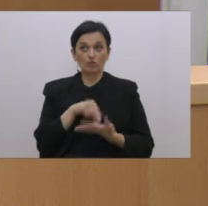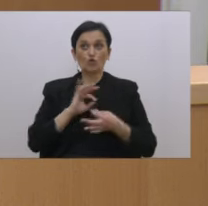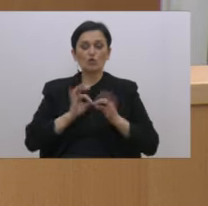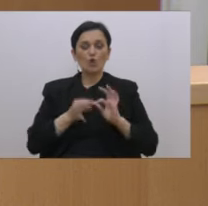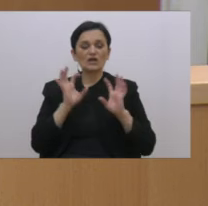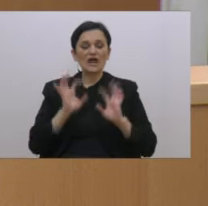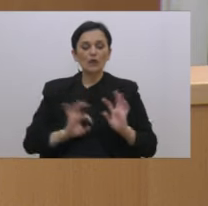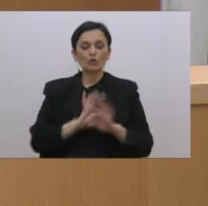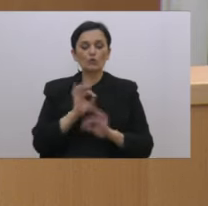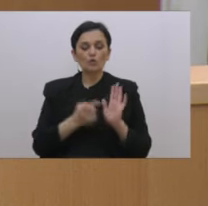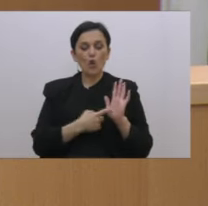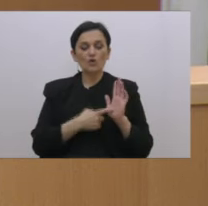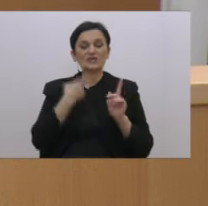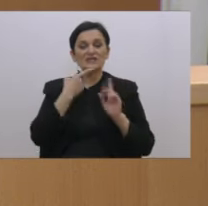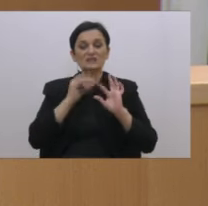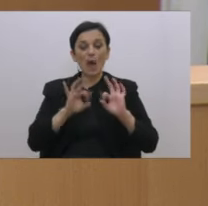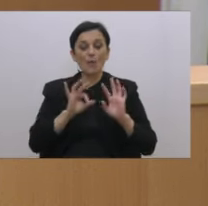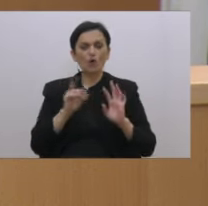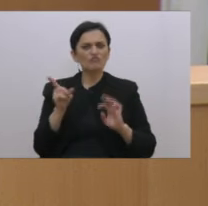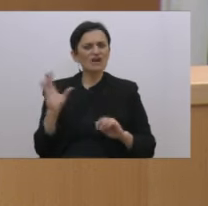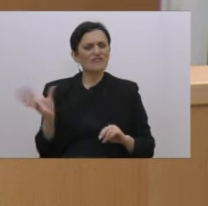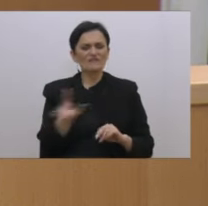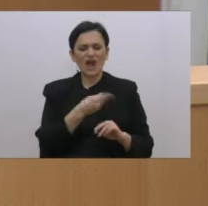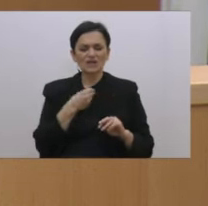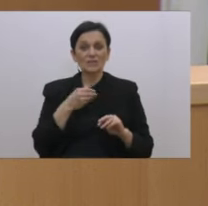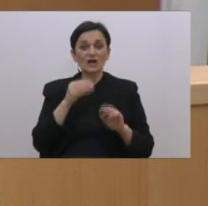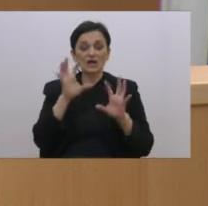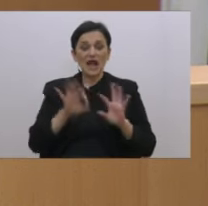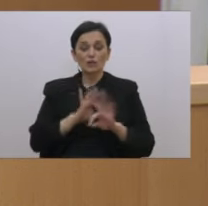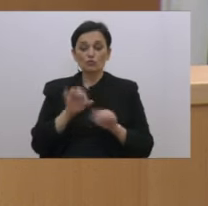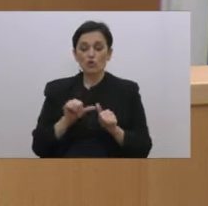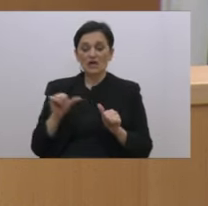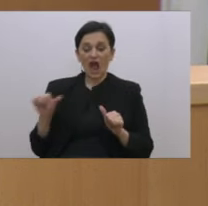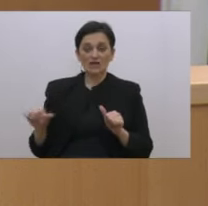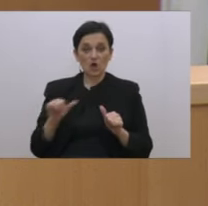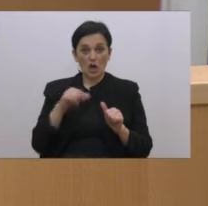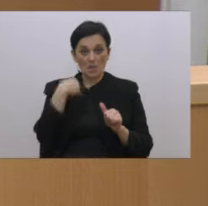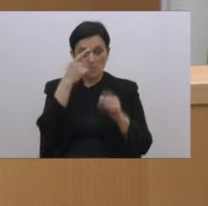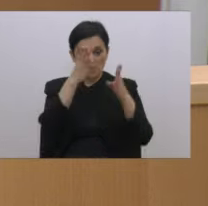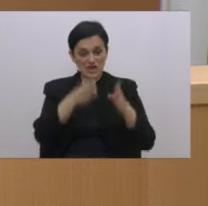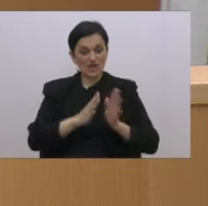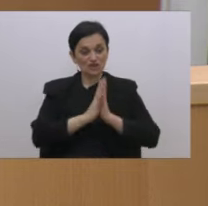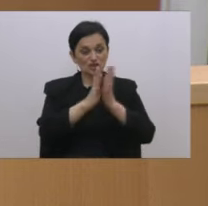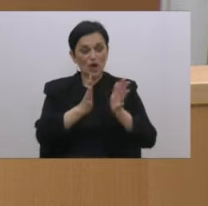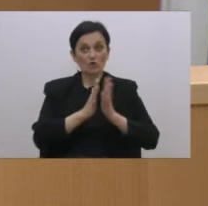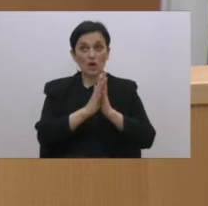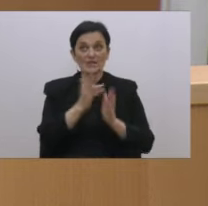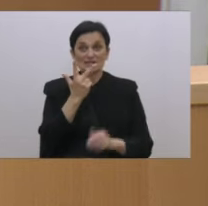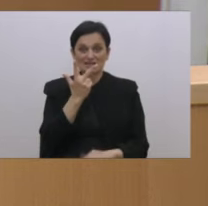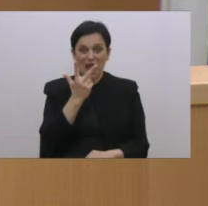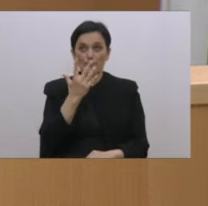კონკრეტულ კანონპროექტთან სალაპარაკო და ყველაფერზე ილაპარაკა კანონპროექტის გარდა და პირად შეურაცხყოფებზე გადავიდა სამი